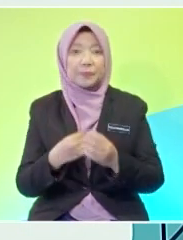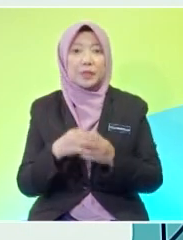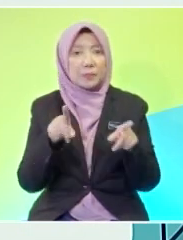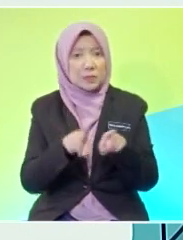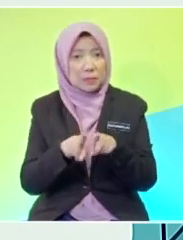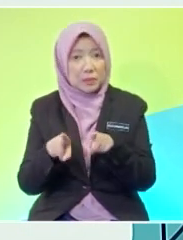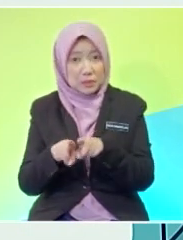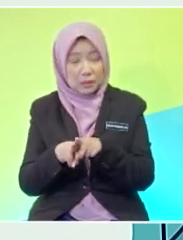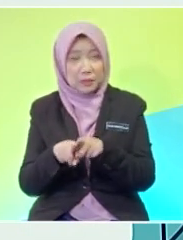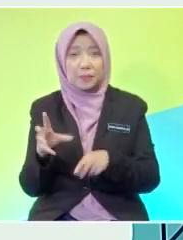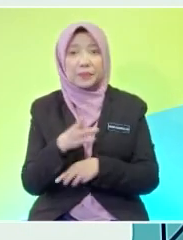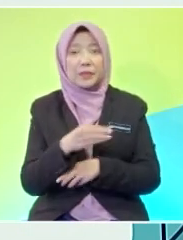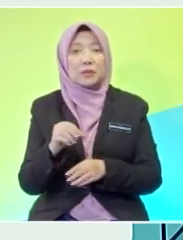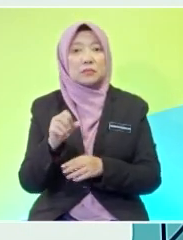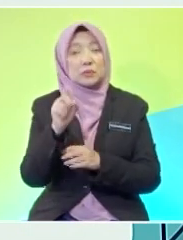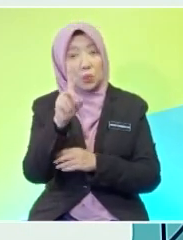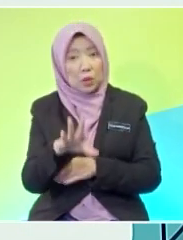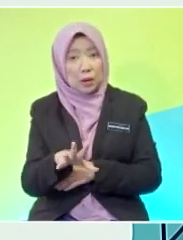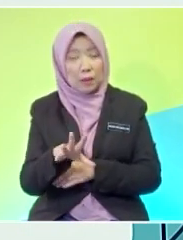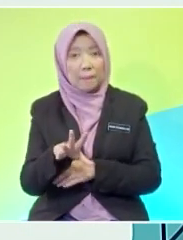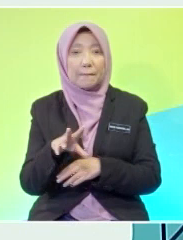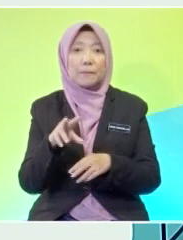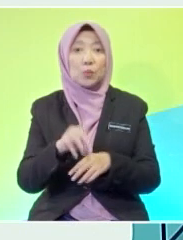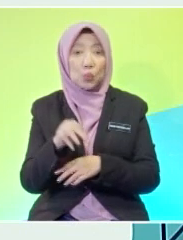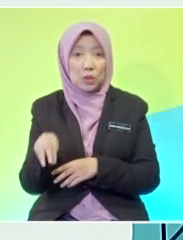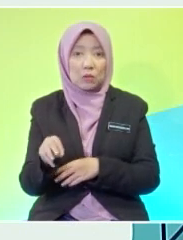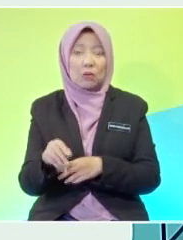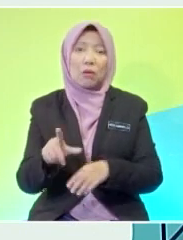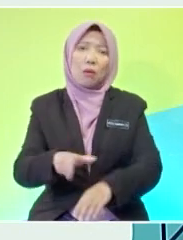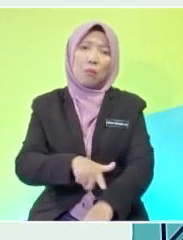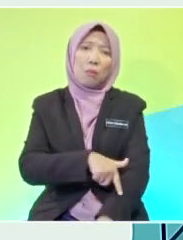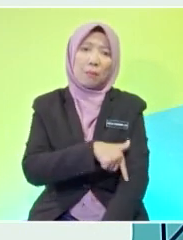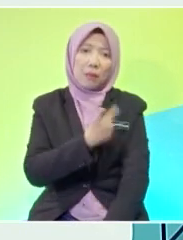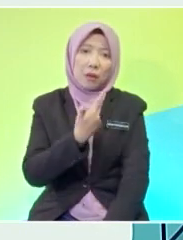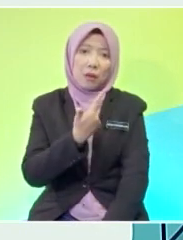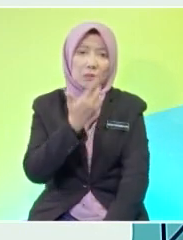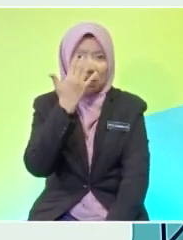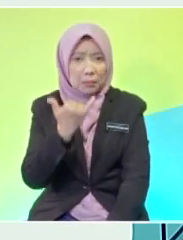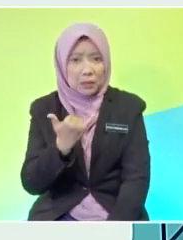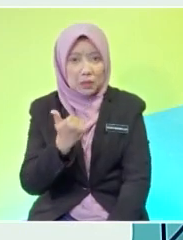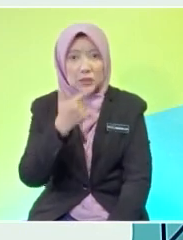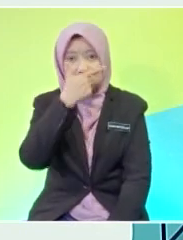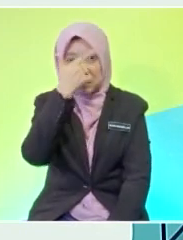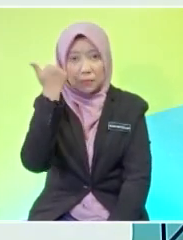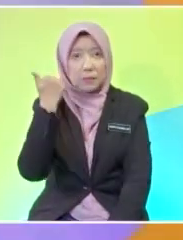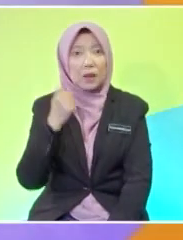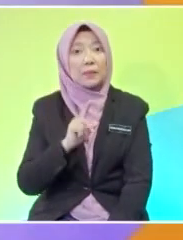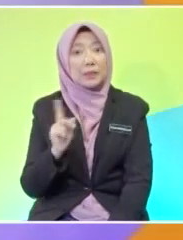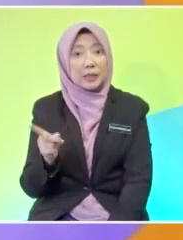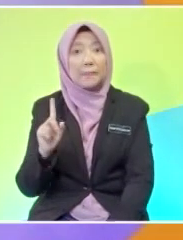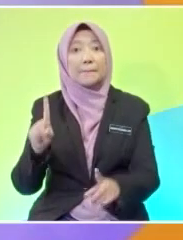berkumpulan dan seorang kawannya datang lambat Kenapa mereka datang lambat apa yang berlaku ialah dia pergi ke